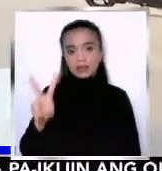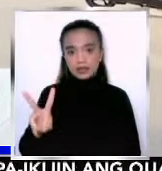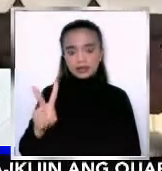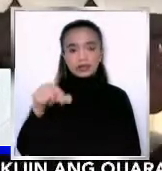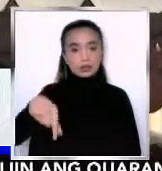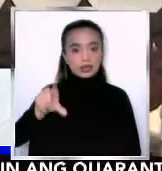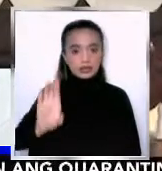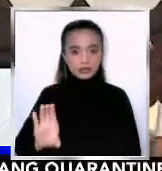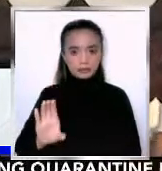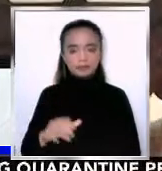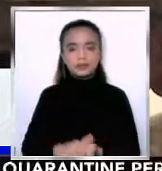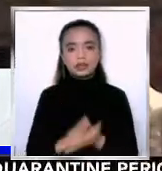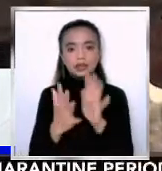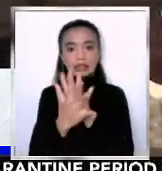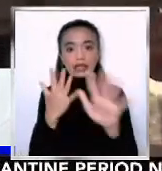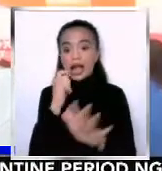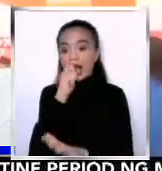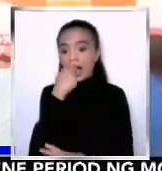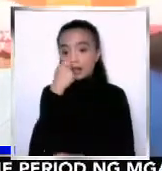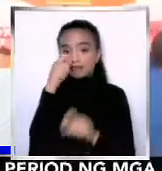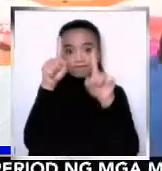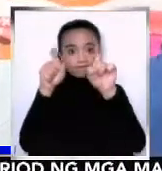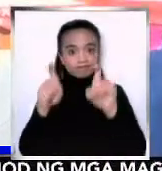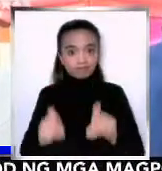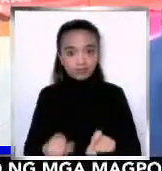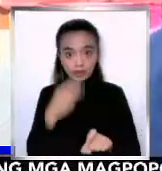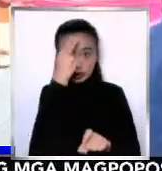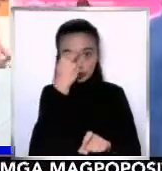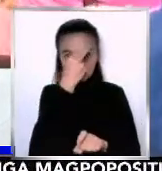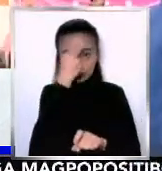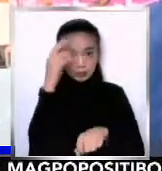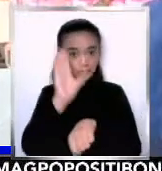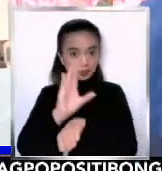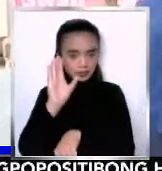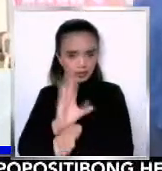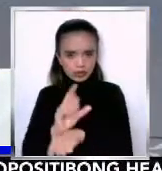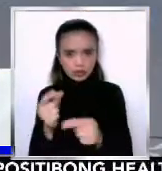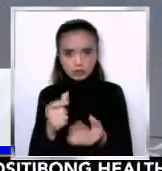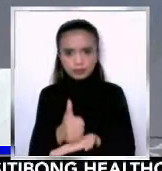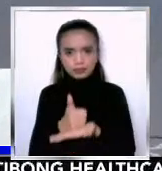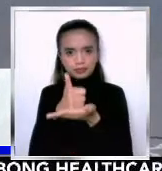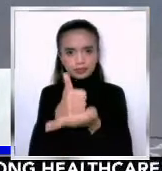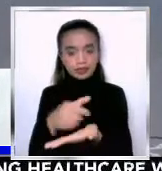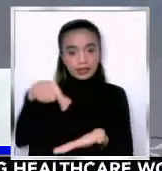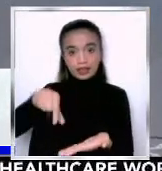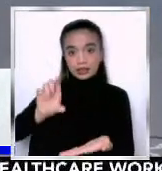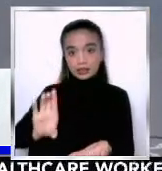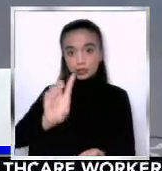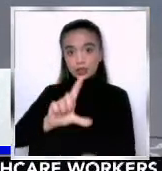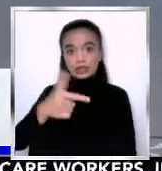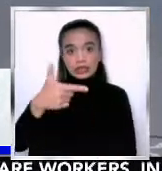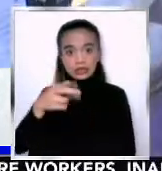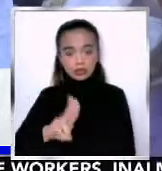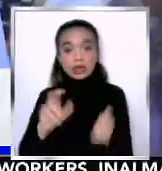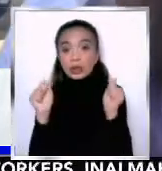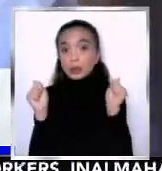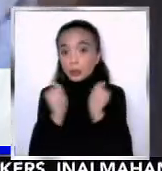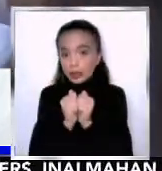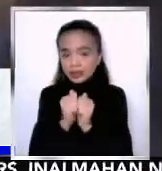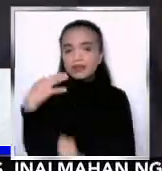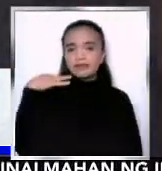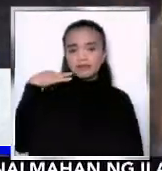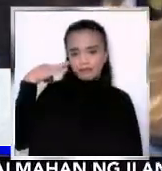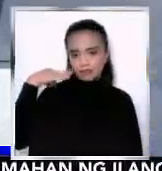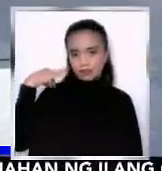sa Immaculate Conception Parish na isinagawa raw sa tulong ng Quezon City LGU at mga katuwang at volunteers ng Office